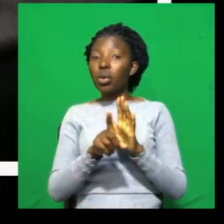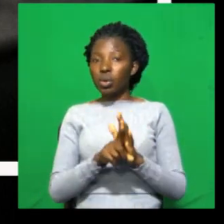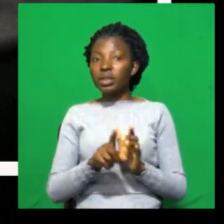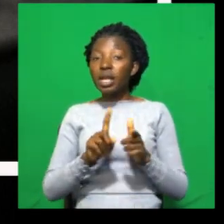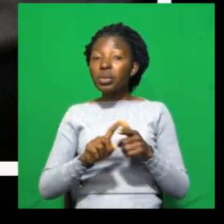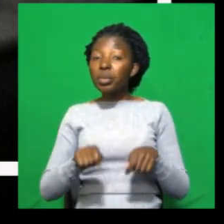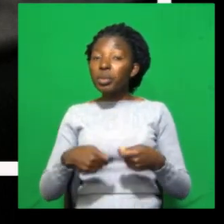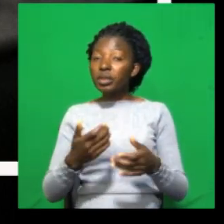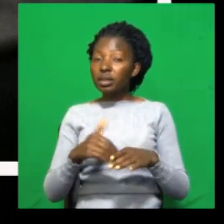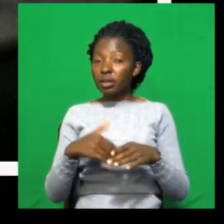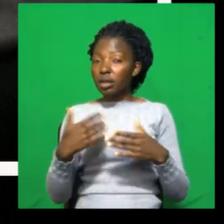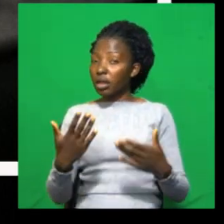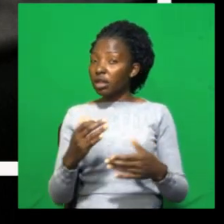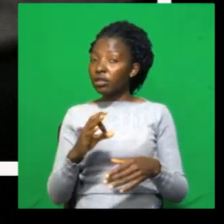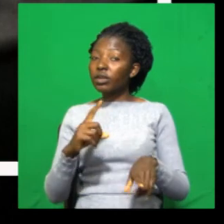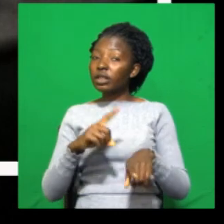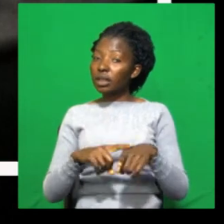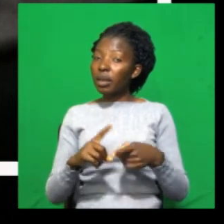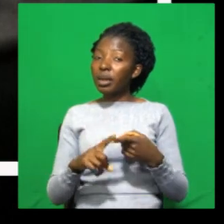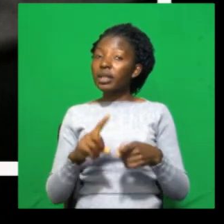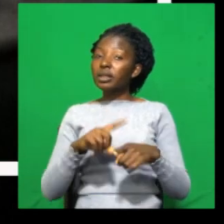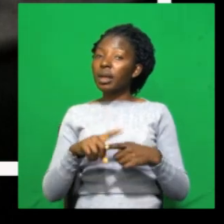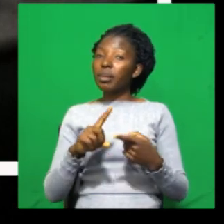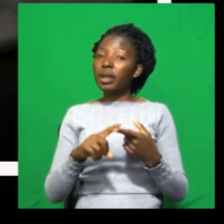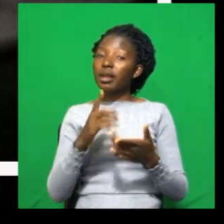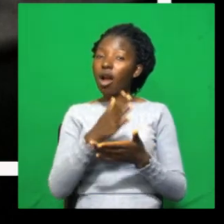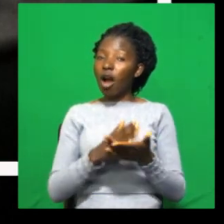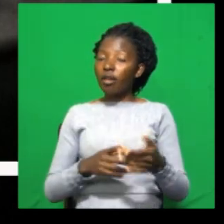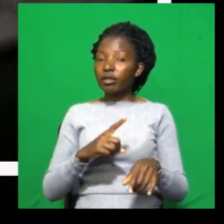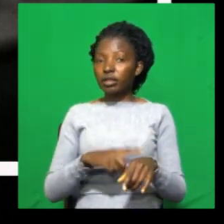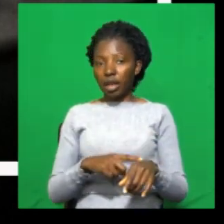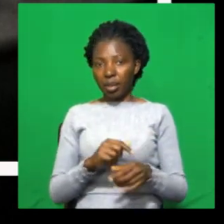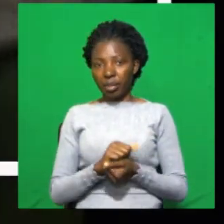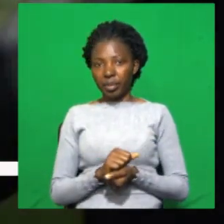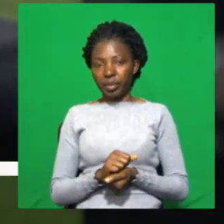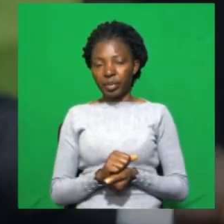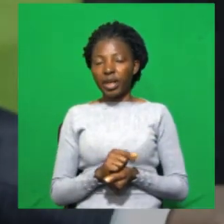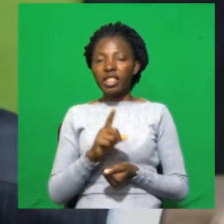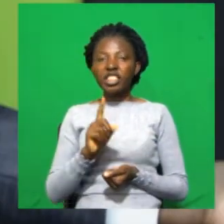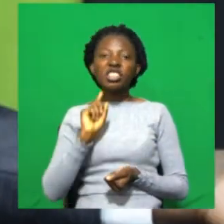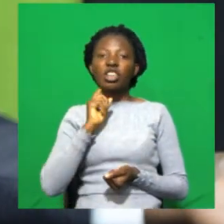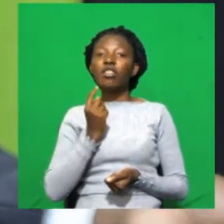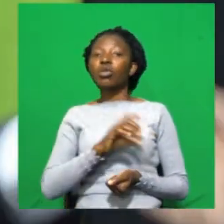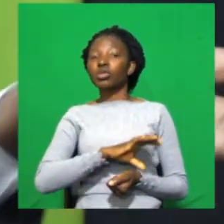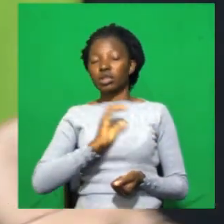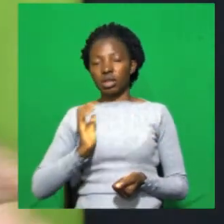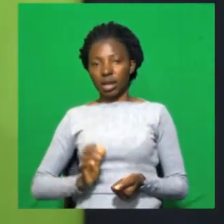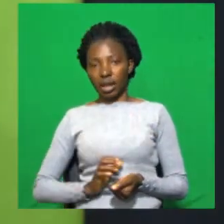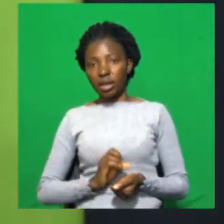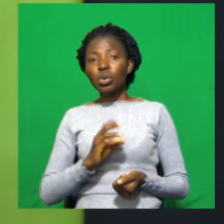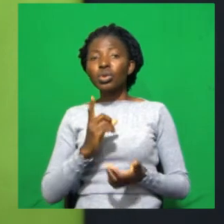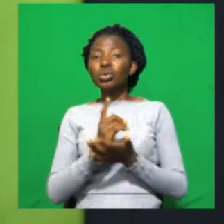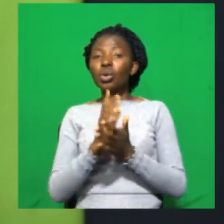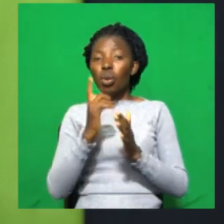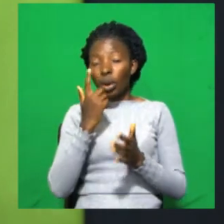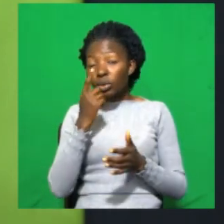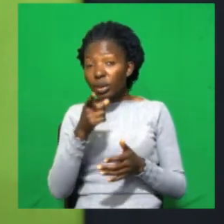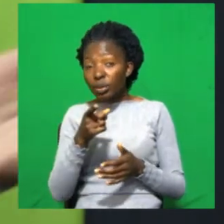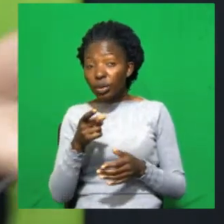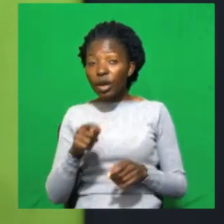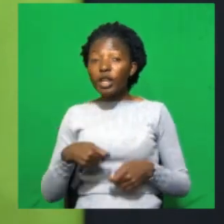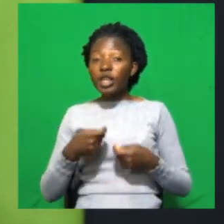vachaiswa mumaoko ake kusvikira nguva imwe nedzimwe nguva nehafu yenguva. ndiye andikristu. Saka tochidii kana